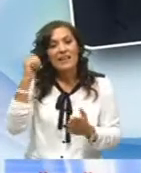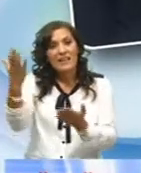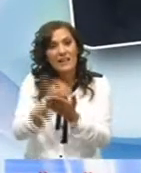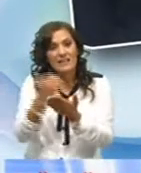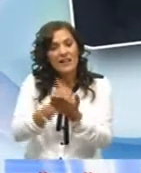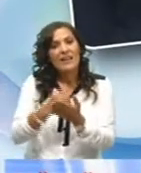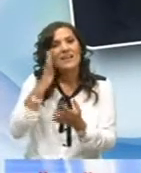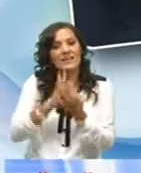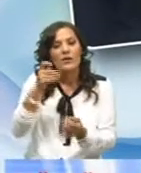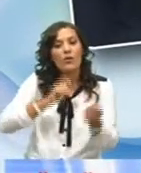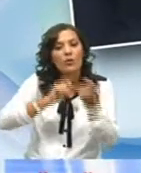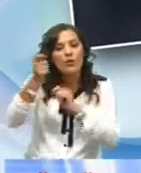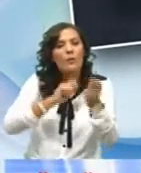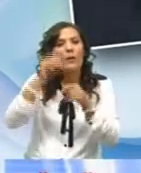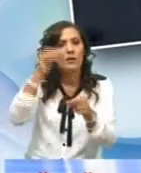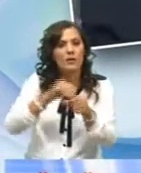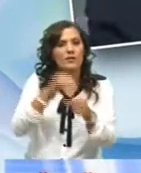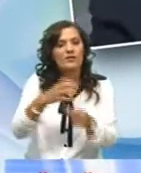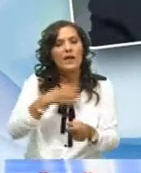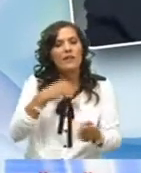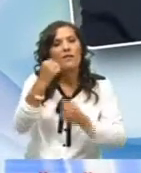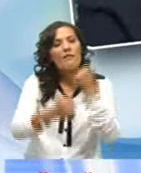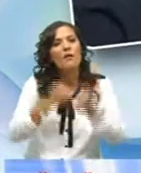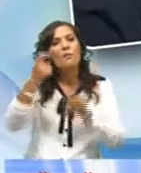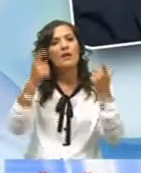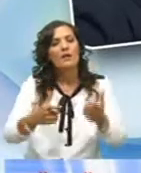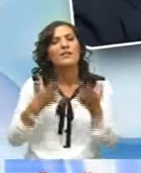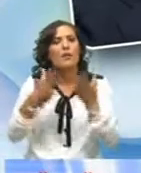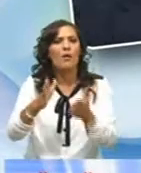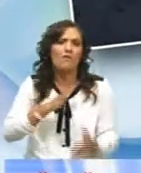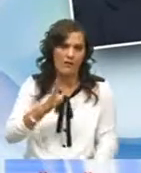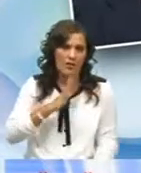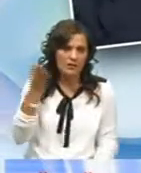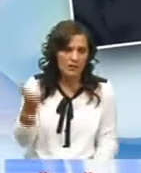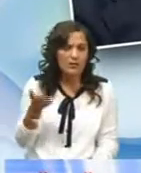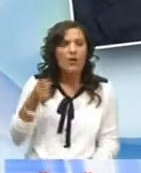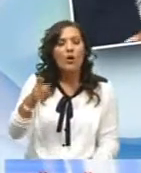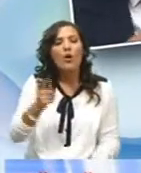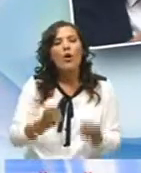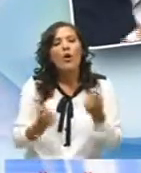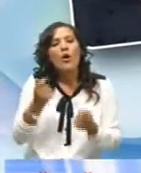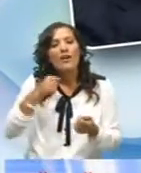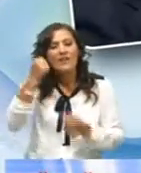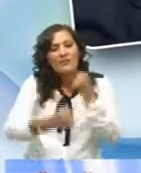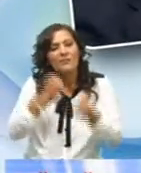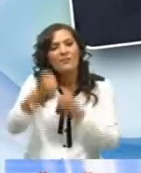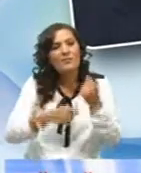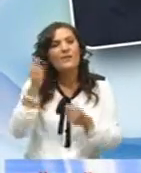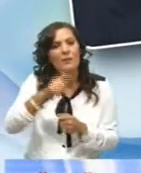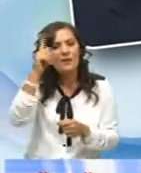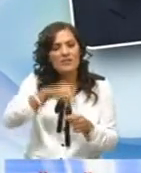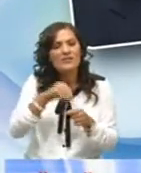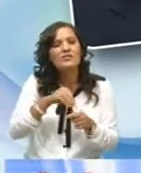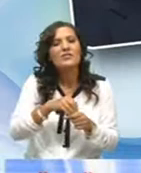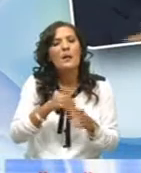kazanan insanların kullanmak üzere kendi fabrika alanlarındaki depoları var yani Üretim yapmak için hammaddesi